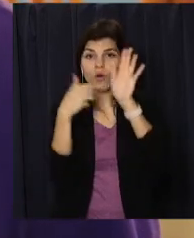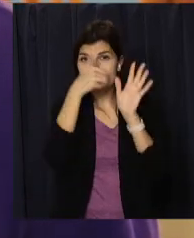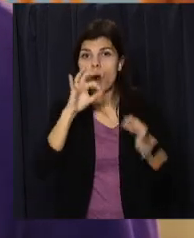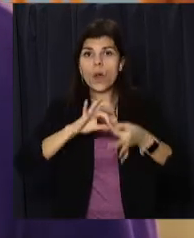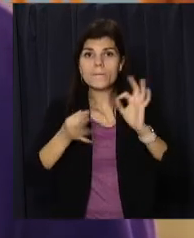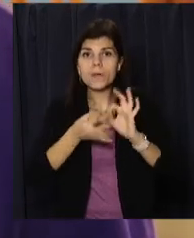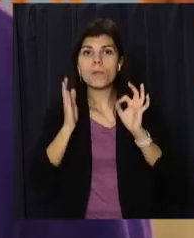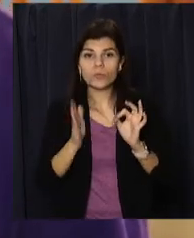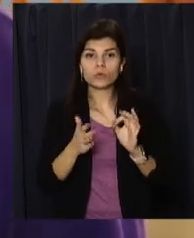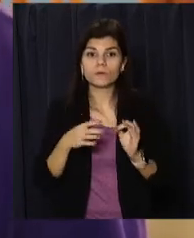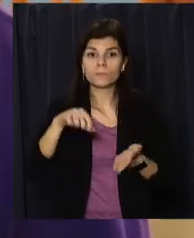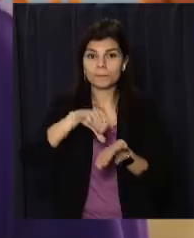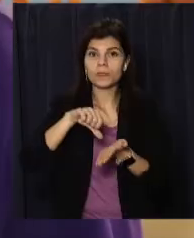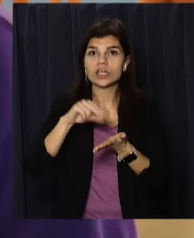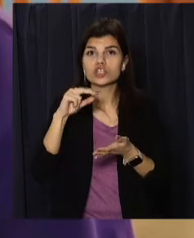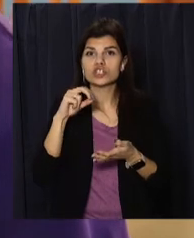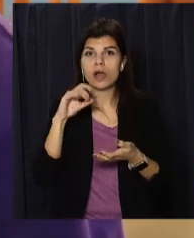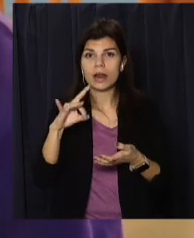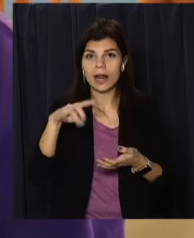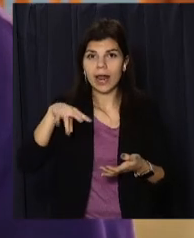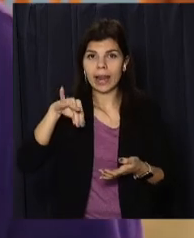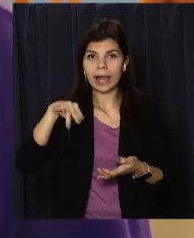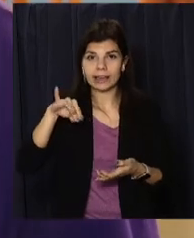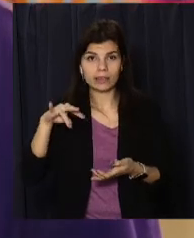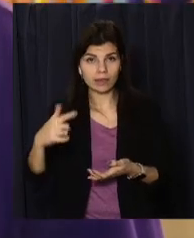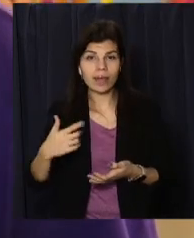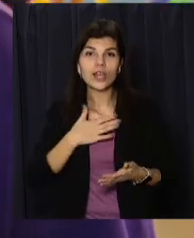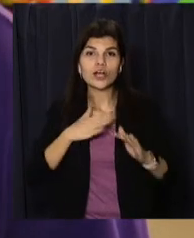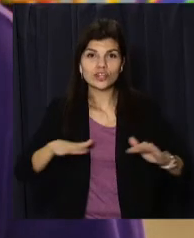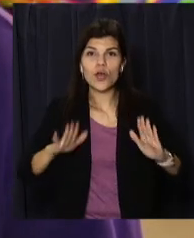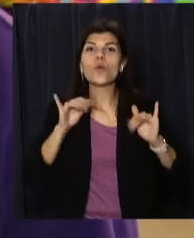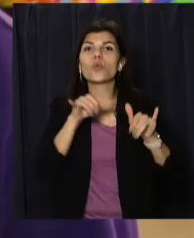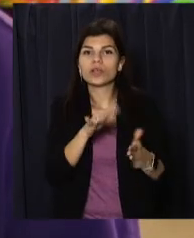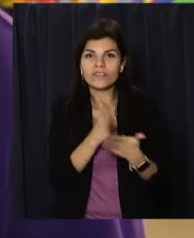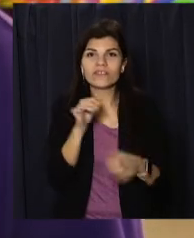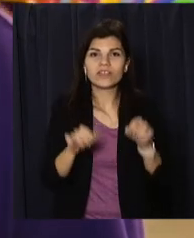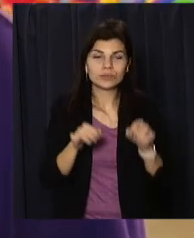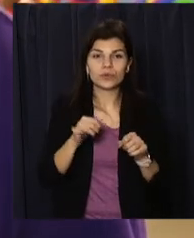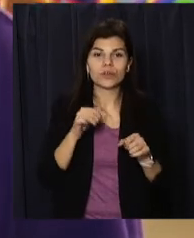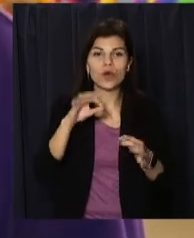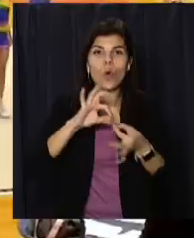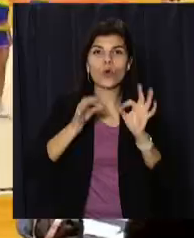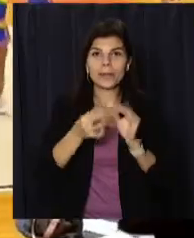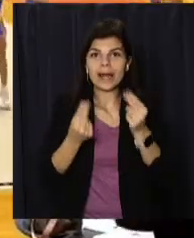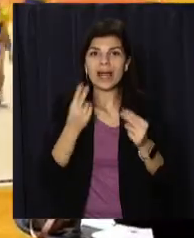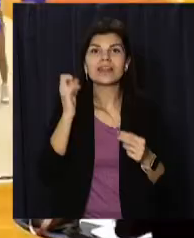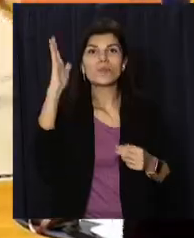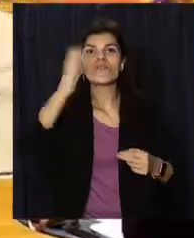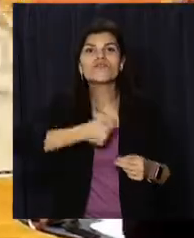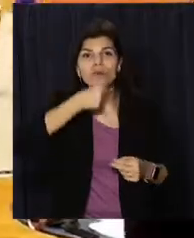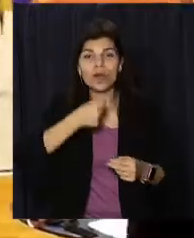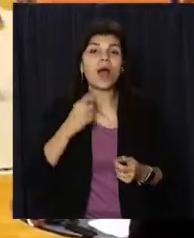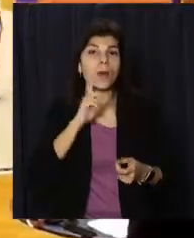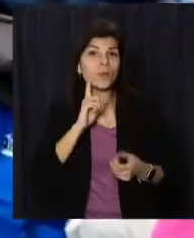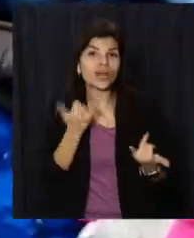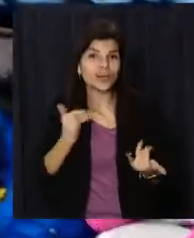вже буде за повною участю черлідингу. Наші маленькі діти якраз будуть мати змогу взяти участь у олімпійських іграх. А поки